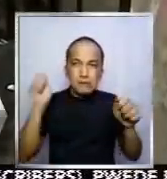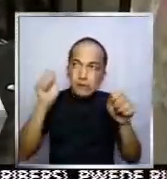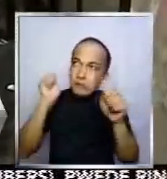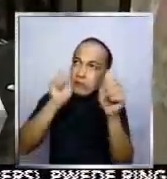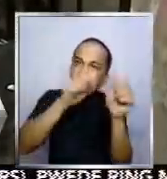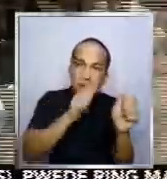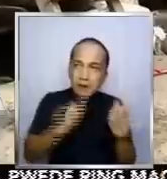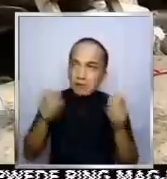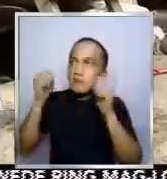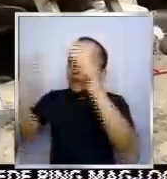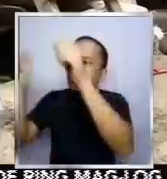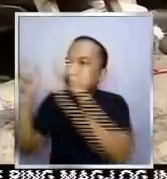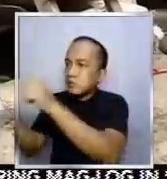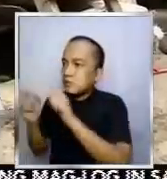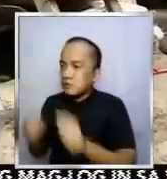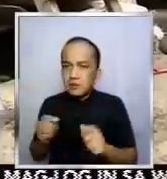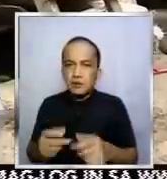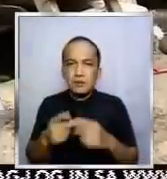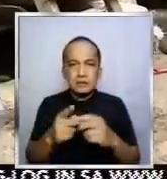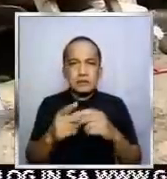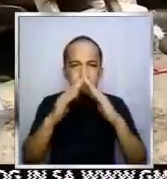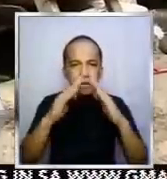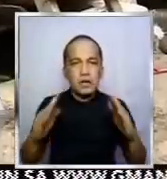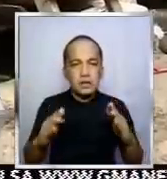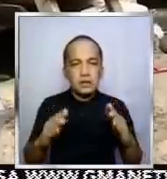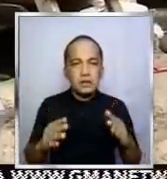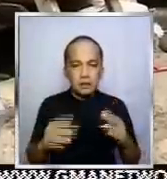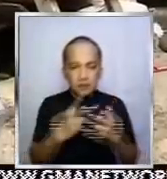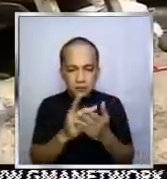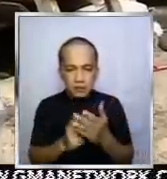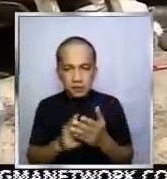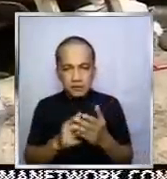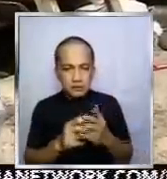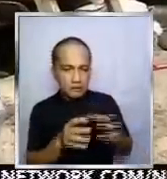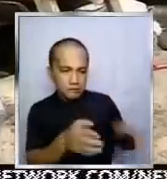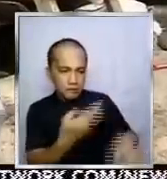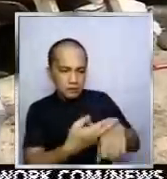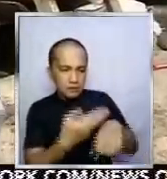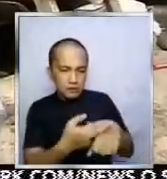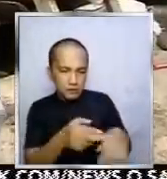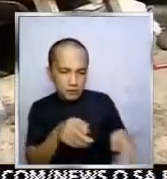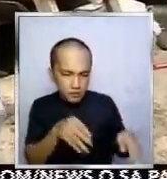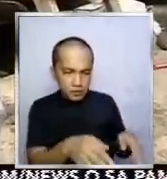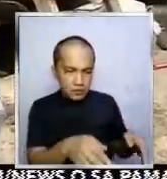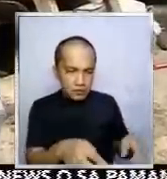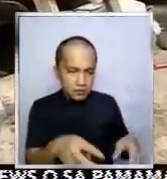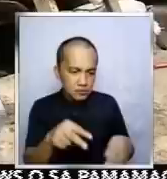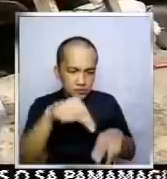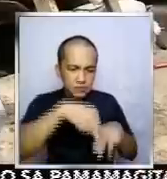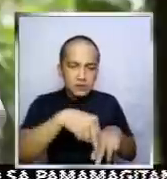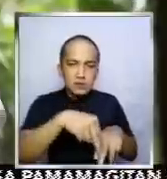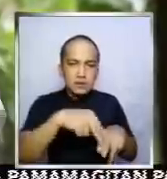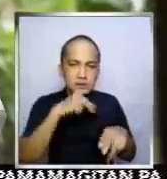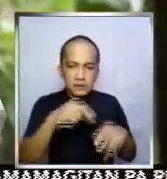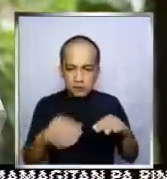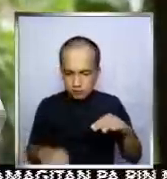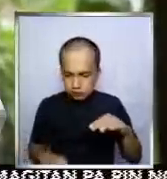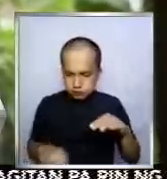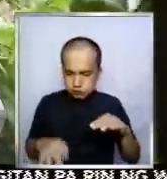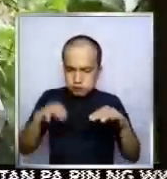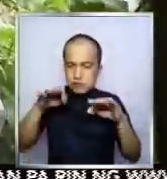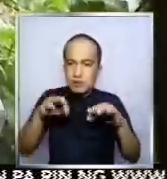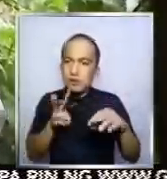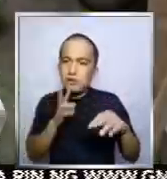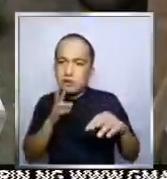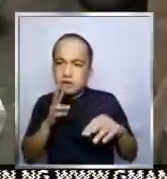nagsilbi nilang tirahan. Ang bahagi lamang ng adobing ito ang kanilang tungtungan para hindi maabot ng tubig sa ilog. Dito na rin